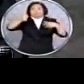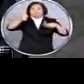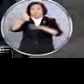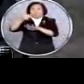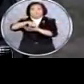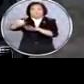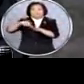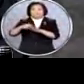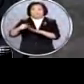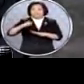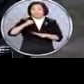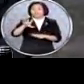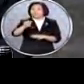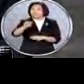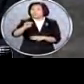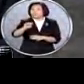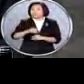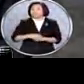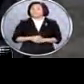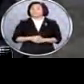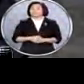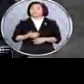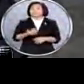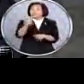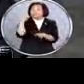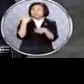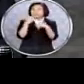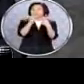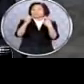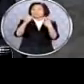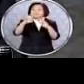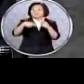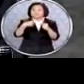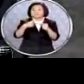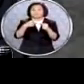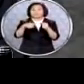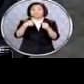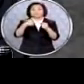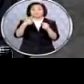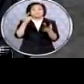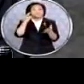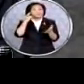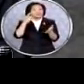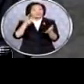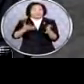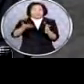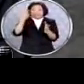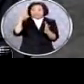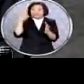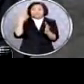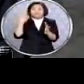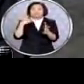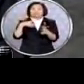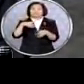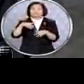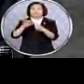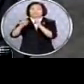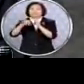队。2000年的时候，我们感受到 那个人民唾弃黑金，